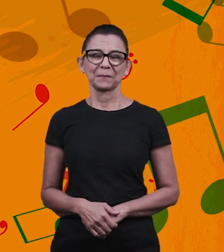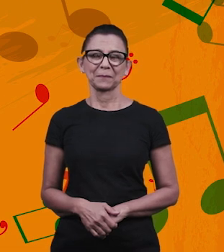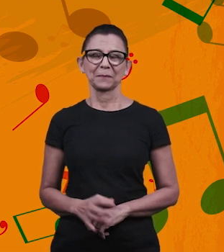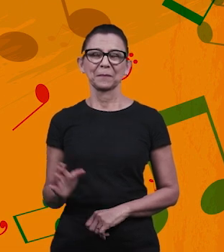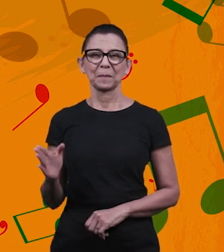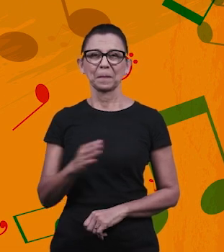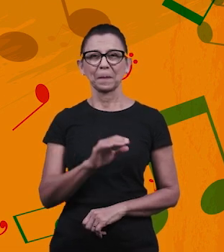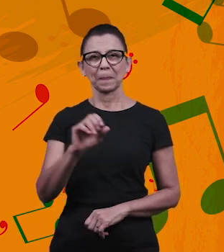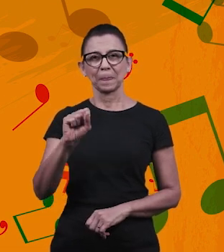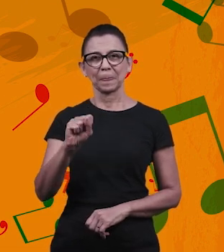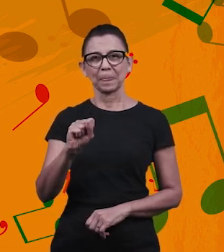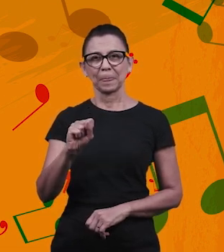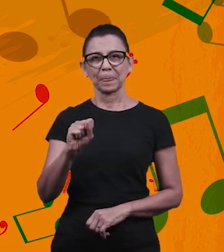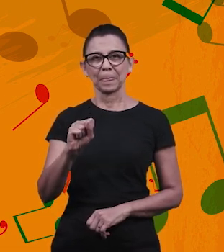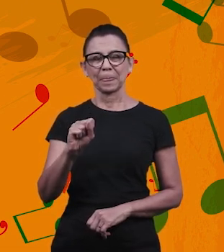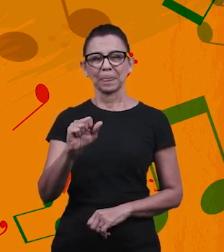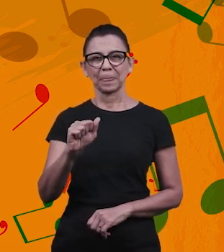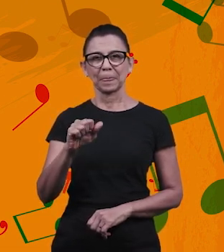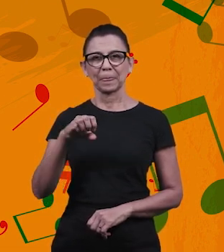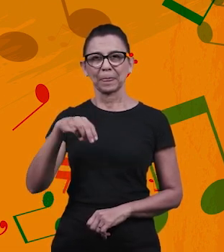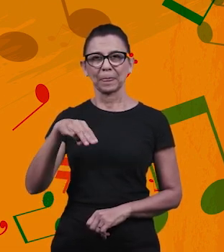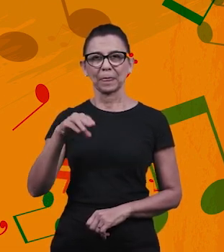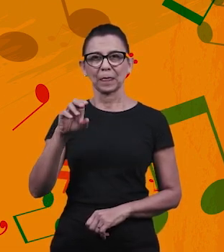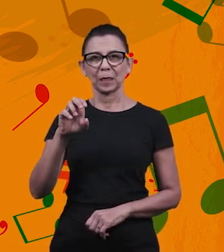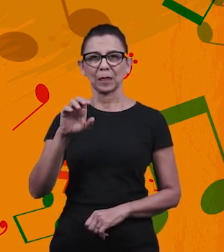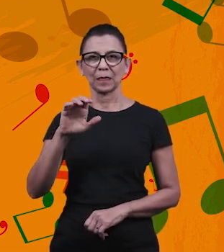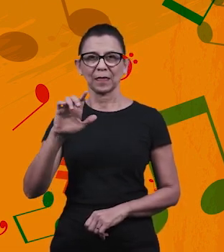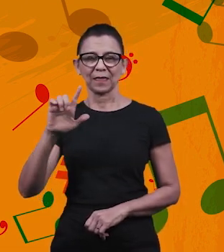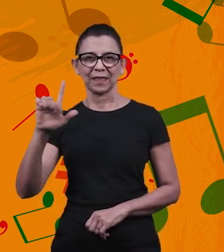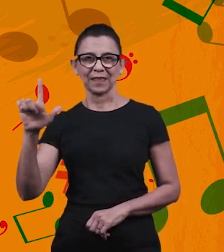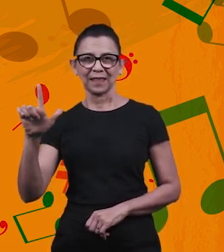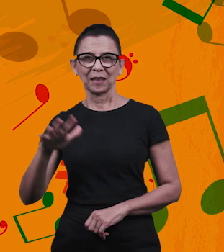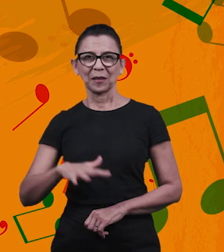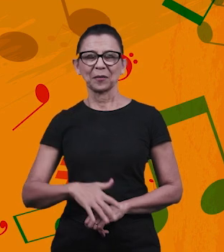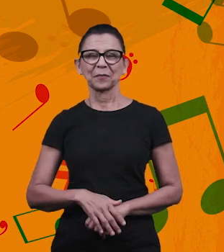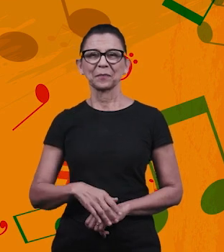Самуэл Нето из города Катагуази, штат Минас-Жерайс.